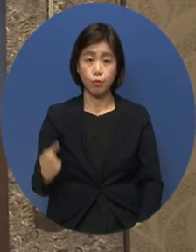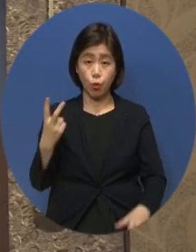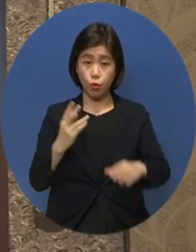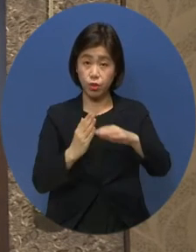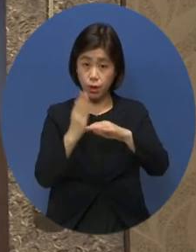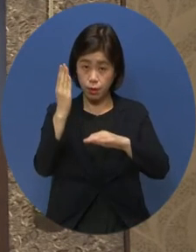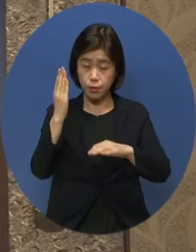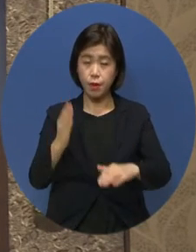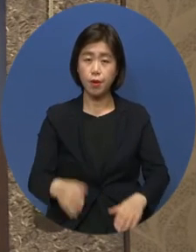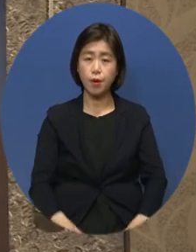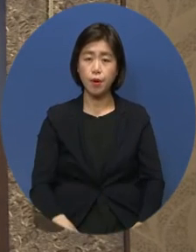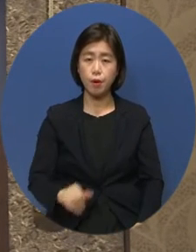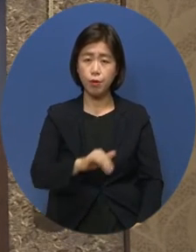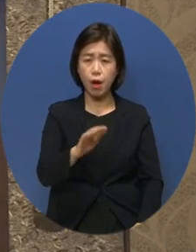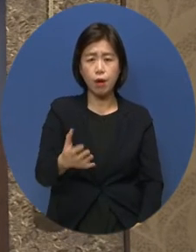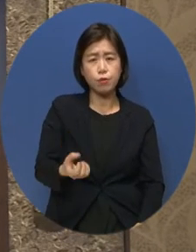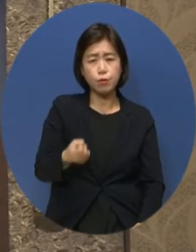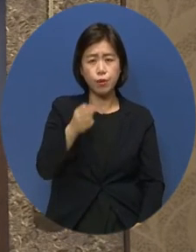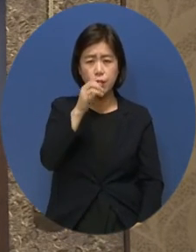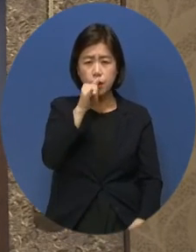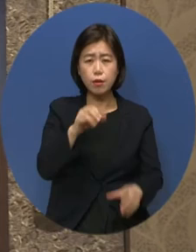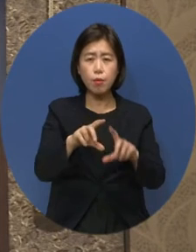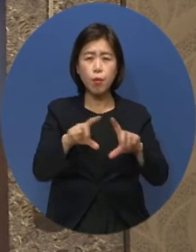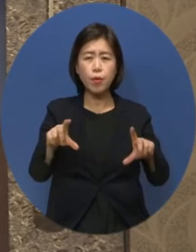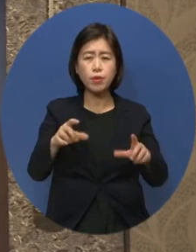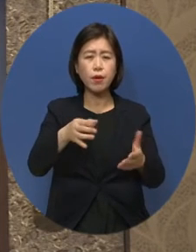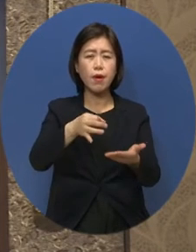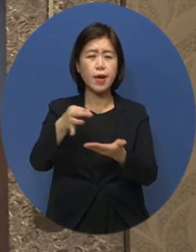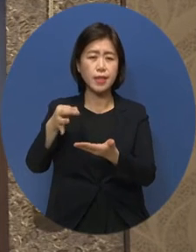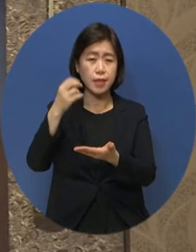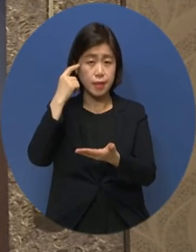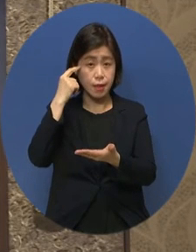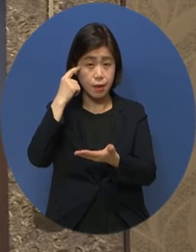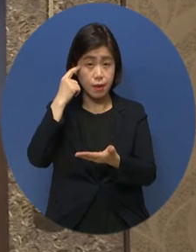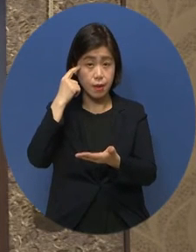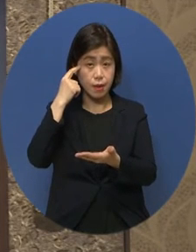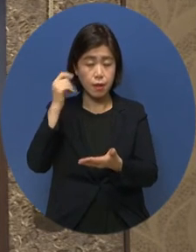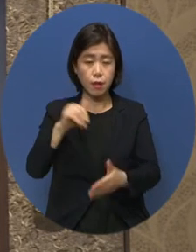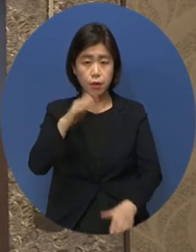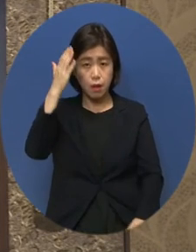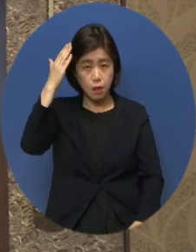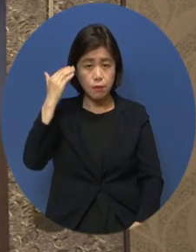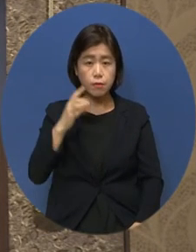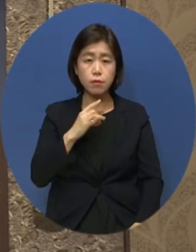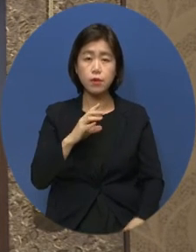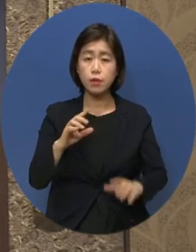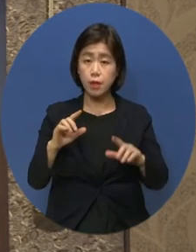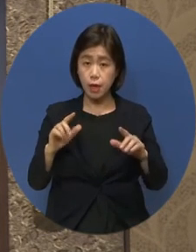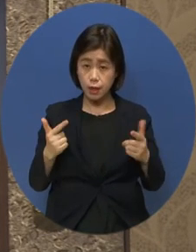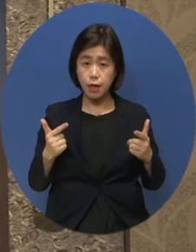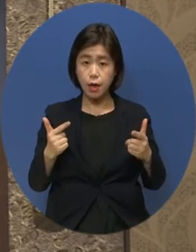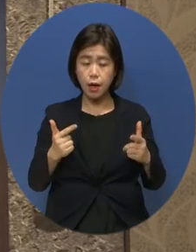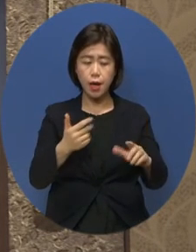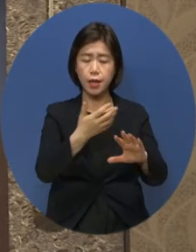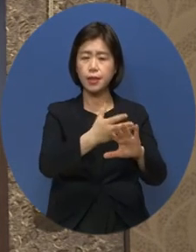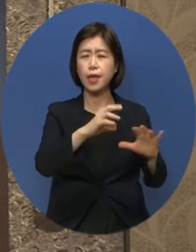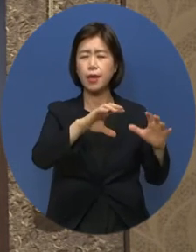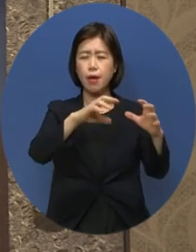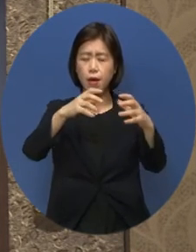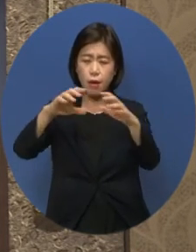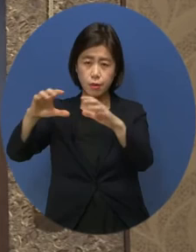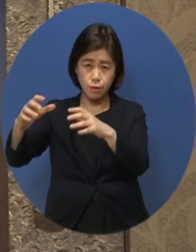우리가 가지고 있는 보편적 가치가 어 우리나라 뿐만 아니라 어 세계적으로